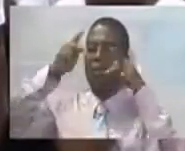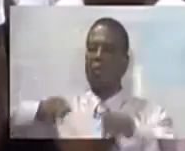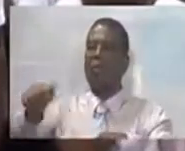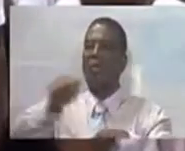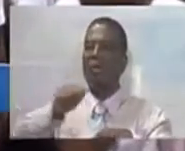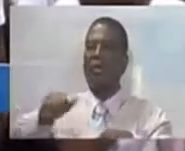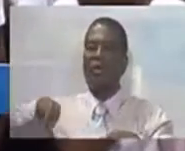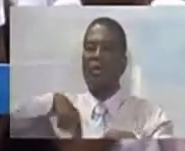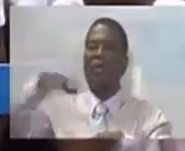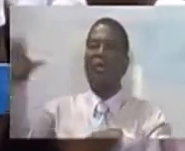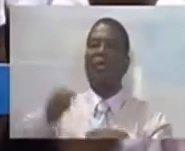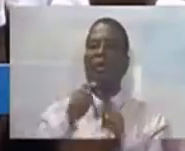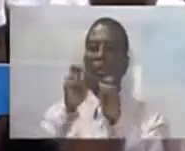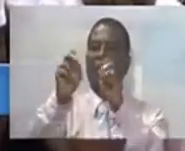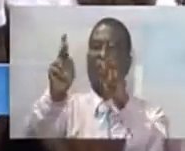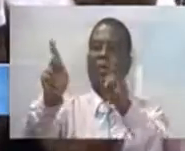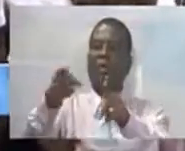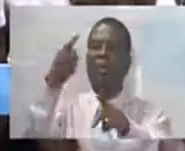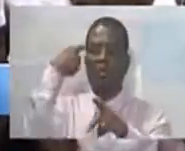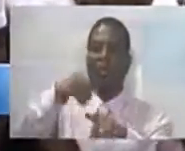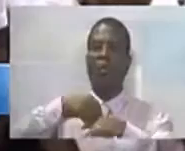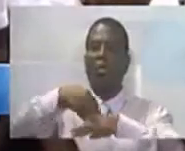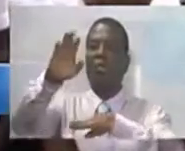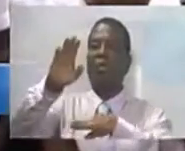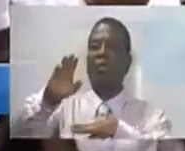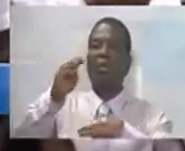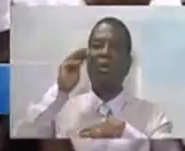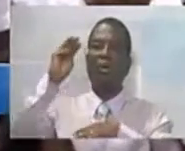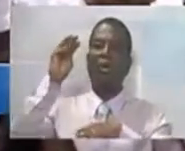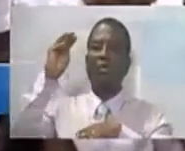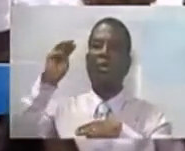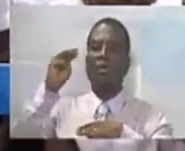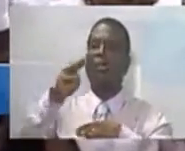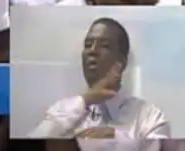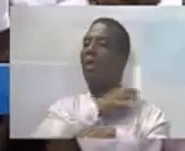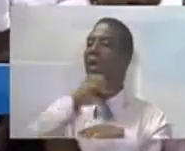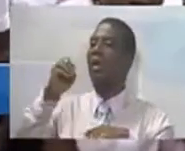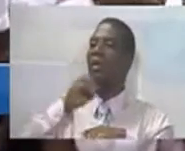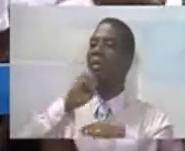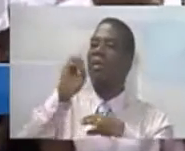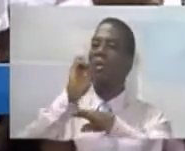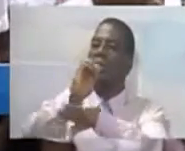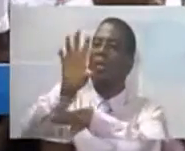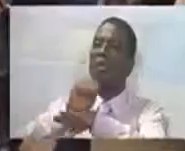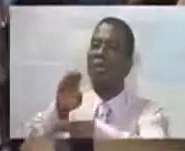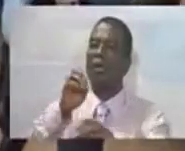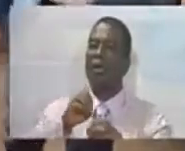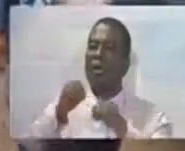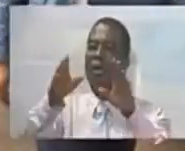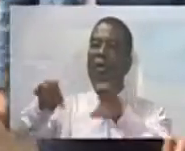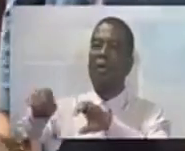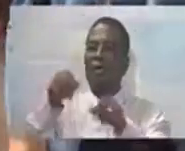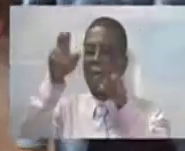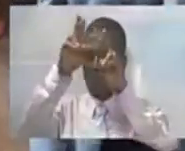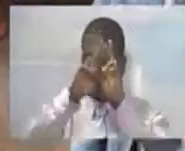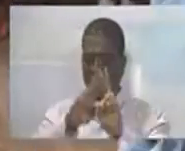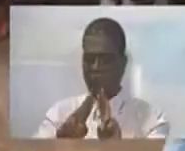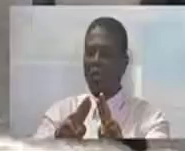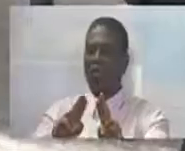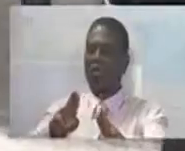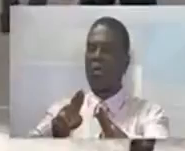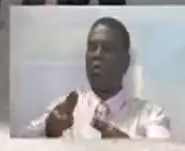Nous saisissons l'opportunité pour véhiculer le message à tous les enfants, leur donner une orientation de la semaine et faire respecter les